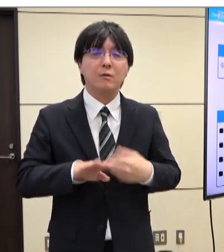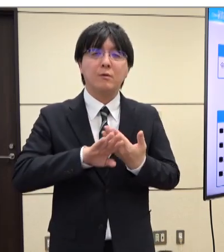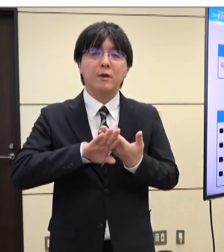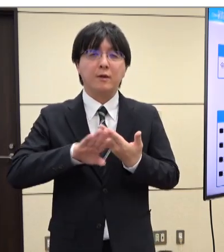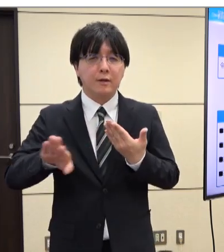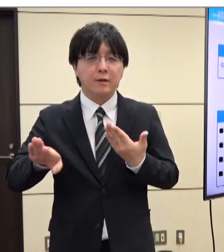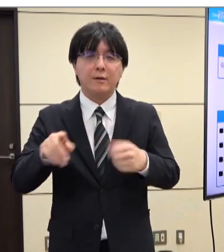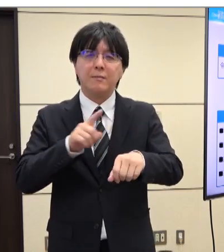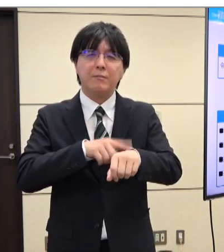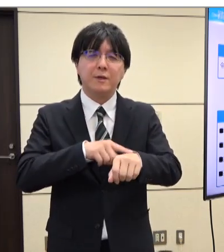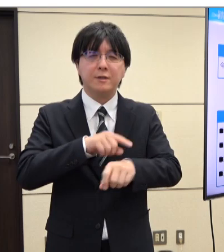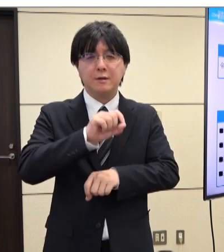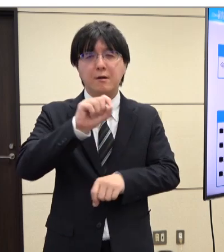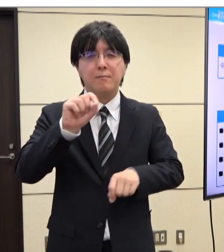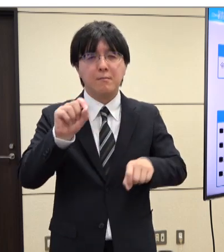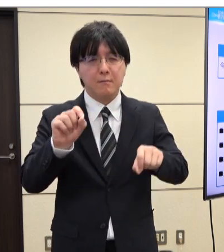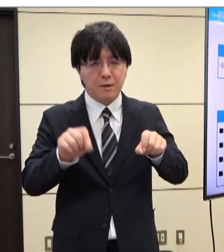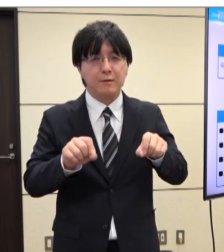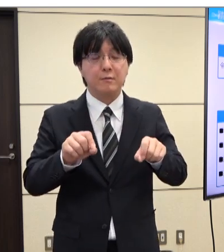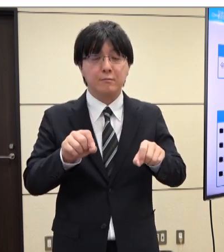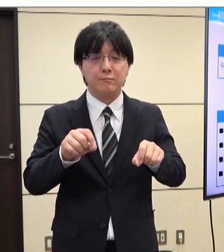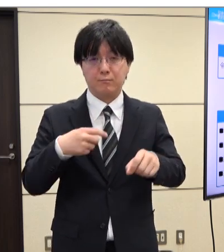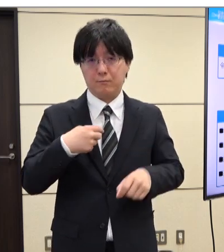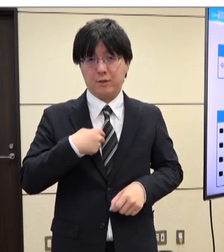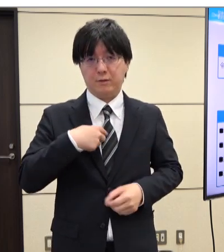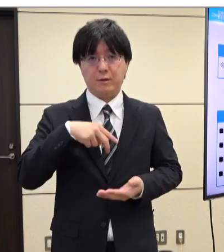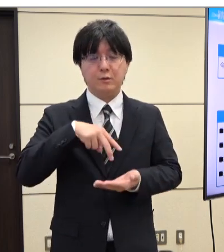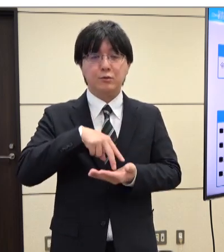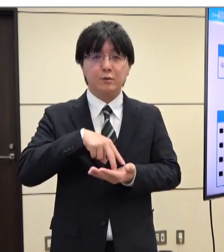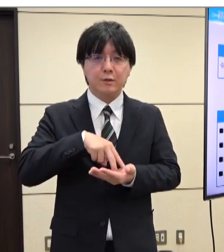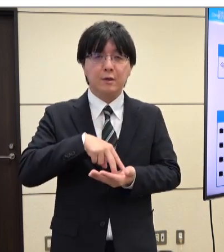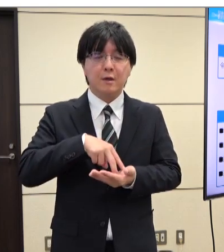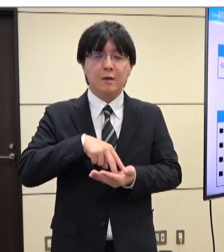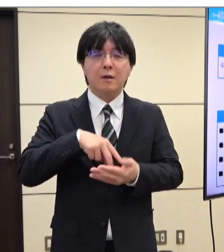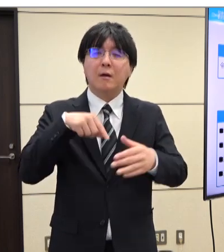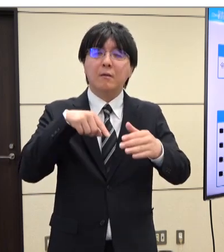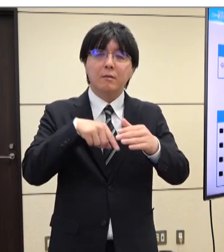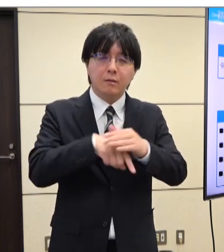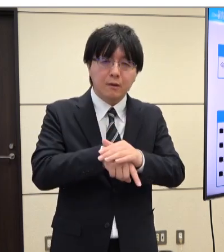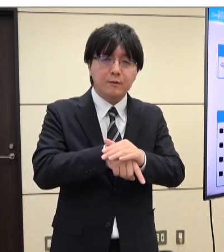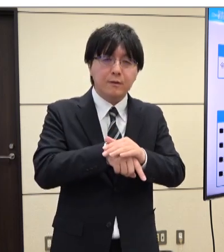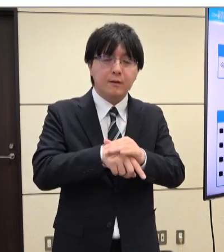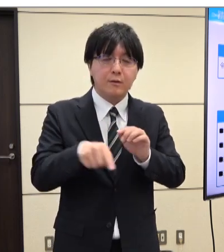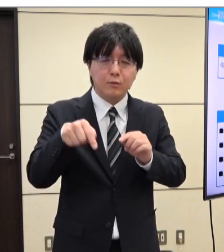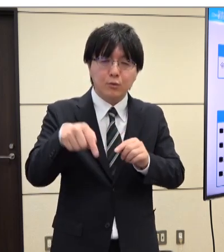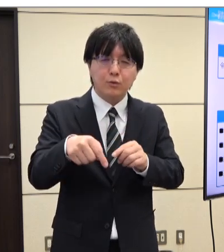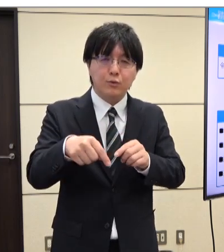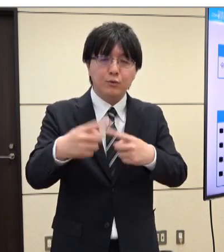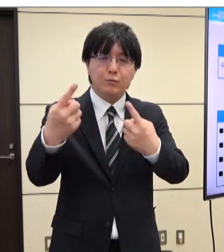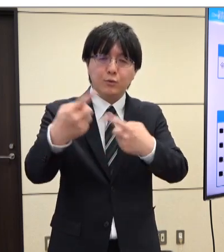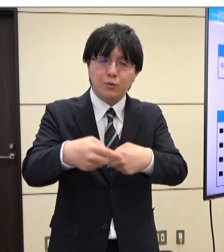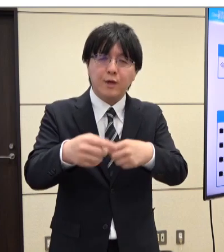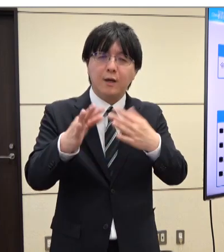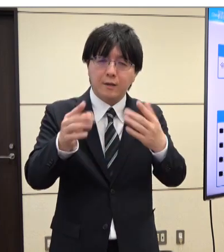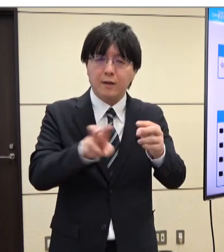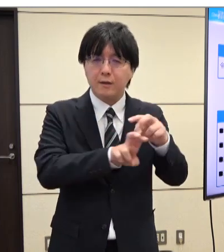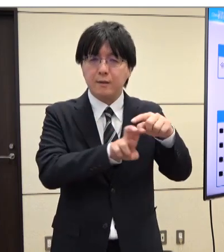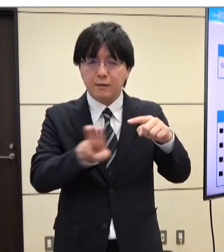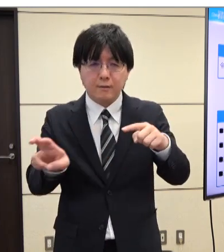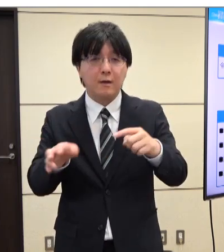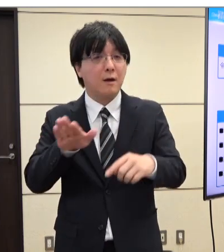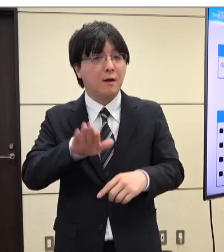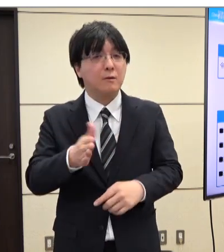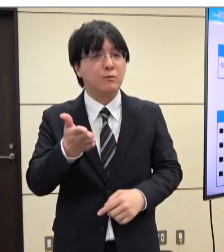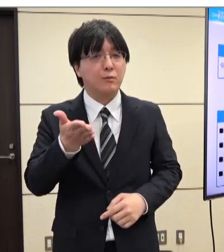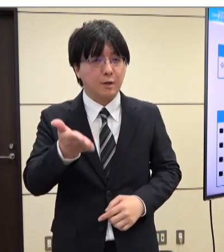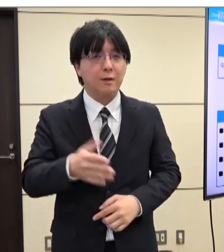こう時間かかるわけですよ。で私としてはですね、例えばなぜこういった踏切ができてしまったかというと、もともとこの辺